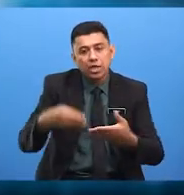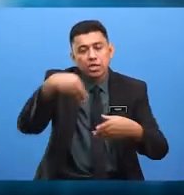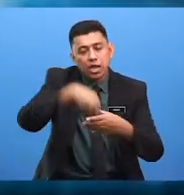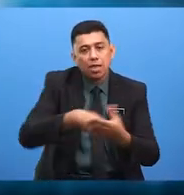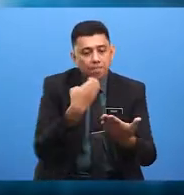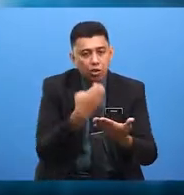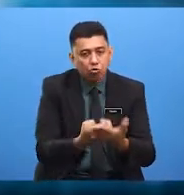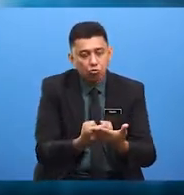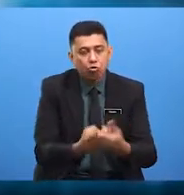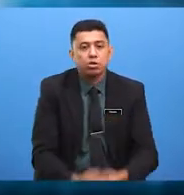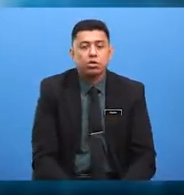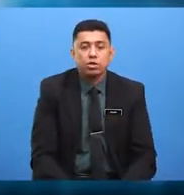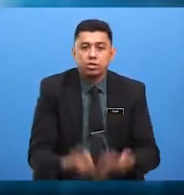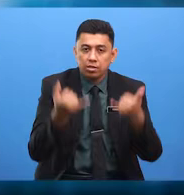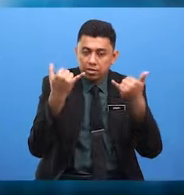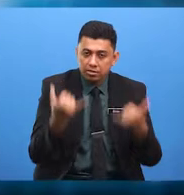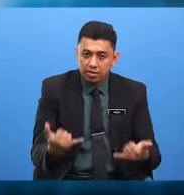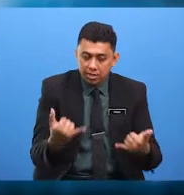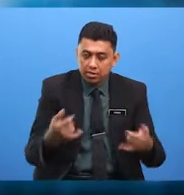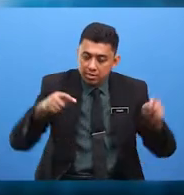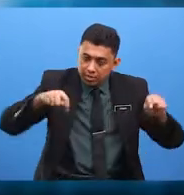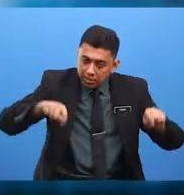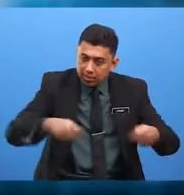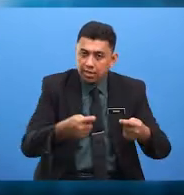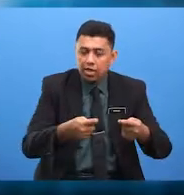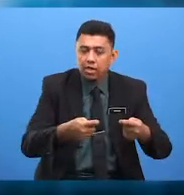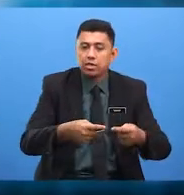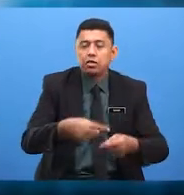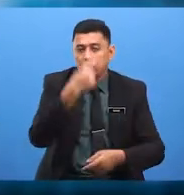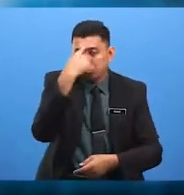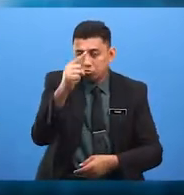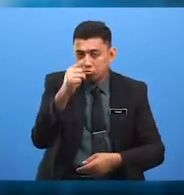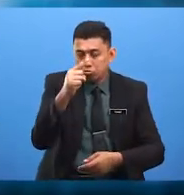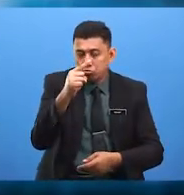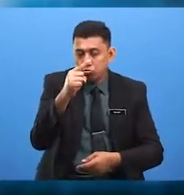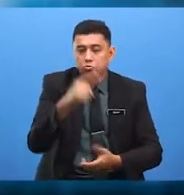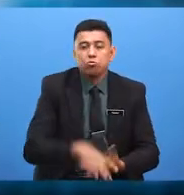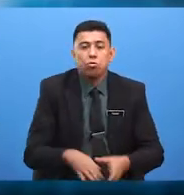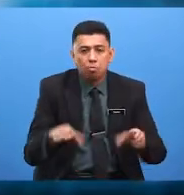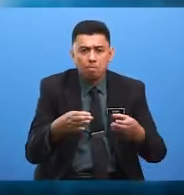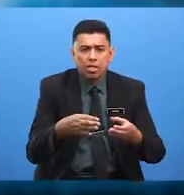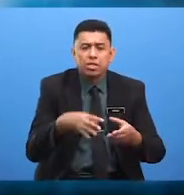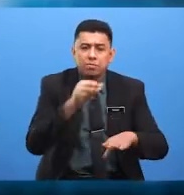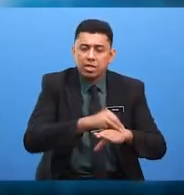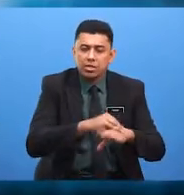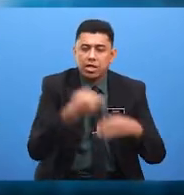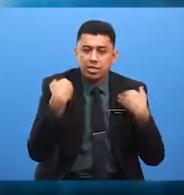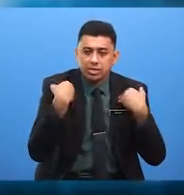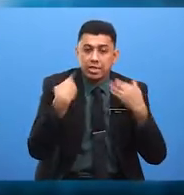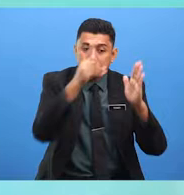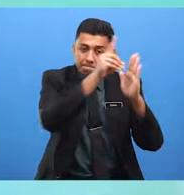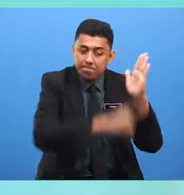sekarang kita lihat tindakan semasa berlakunya inflasi dan semua sebelah punya kemelesetan ekonomi